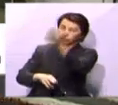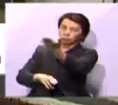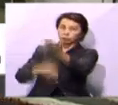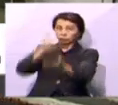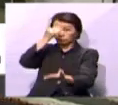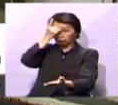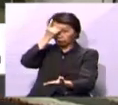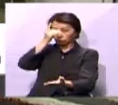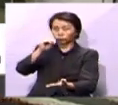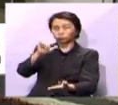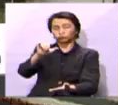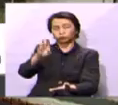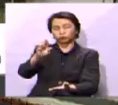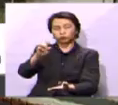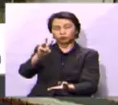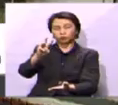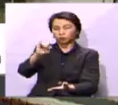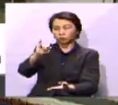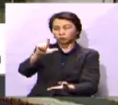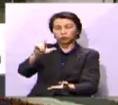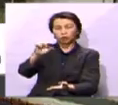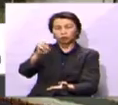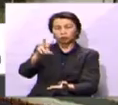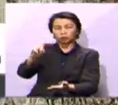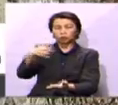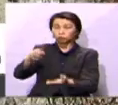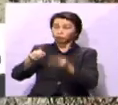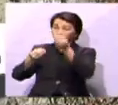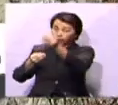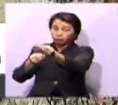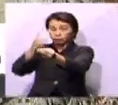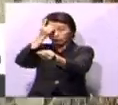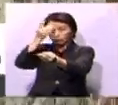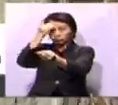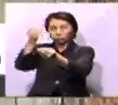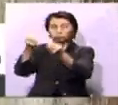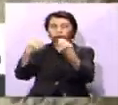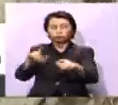Lau, dalam lebih pada satu bulan DBKL sudah start action.